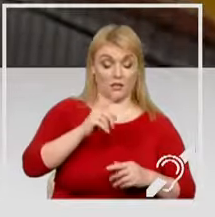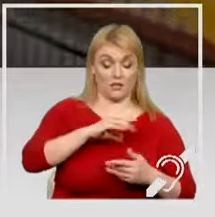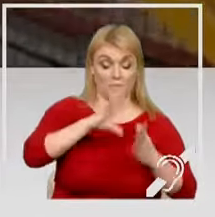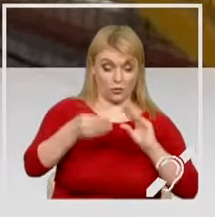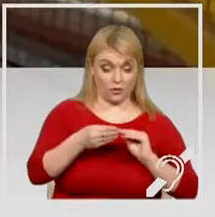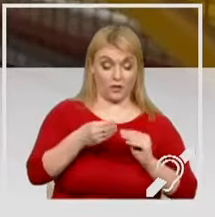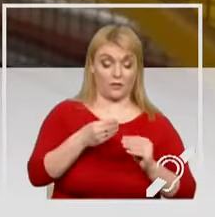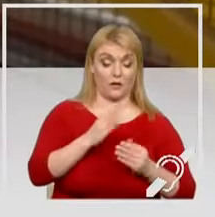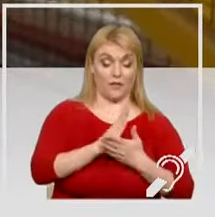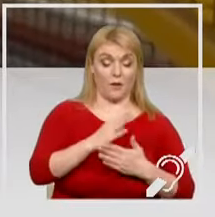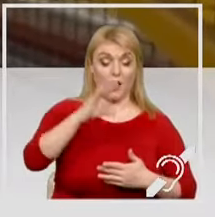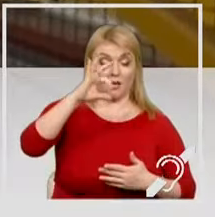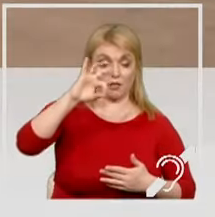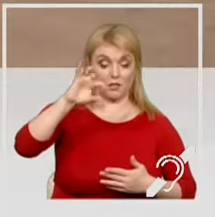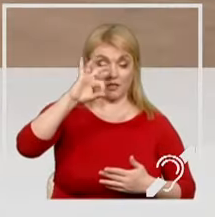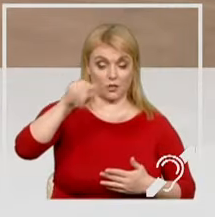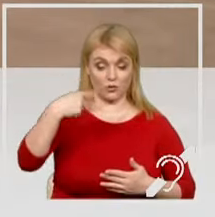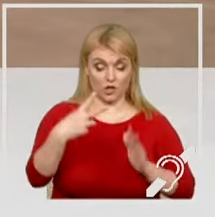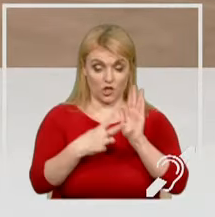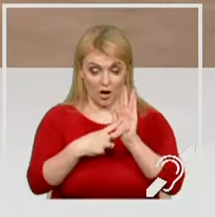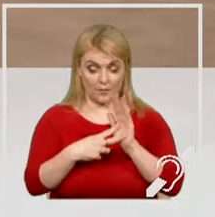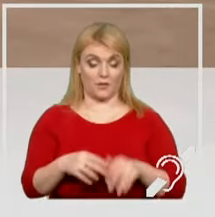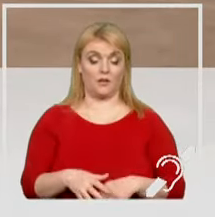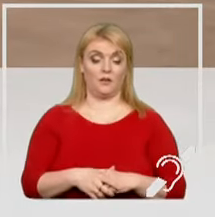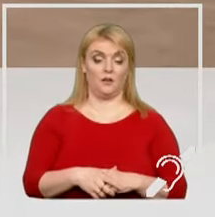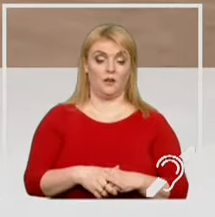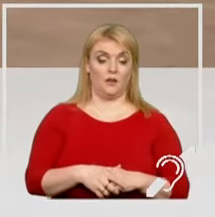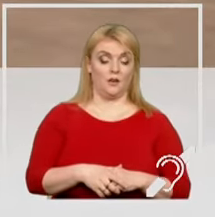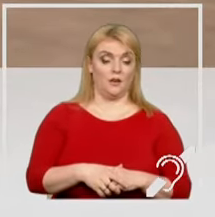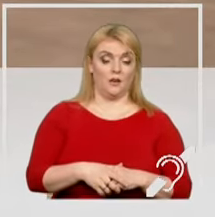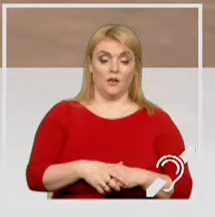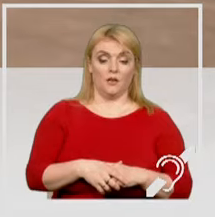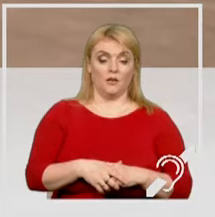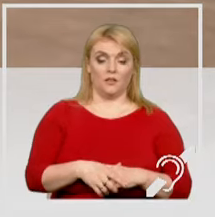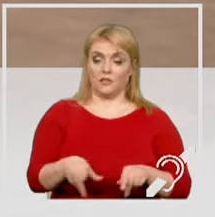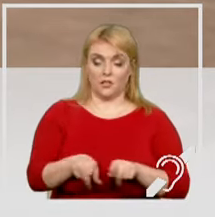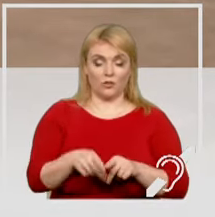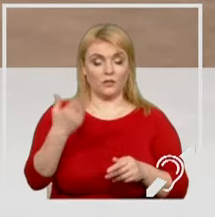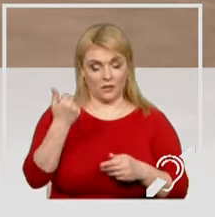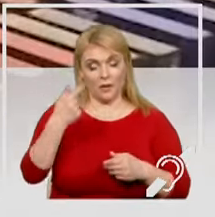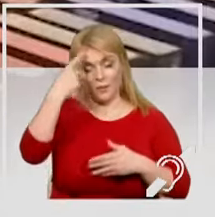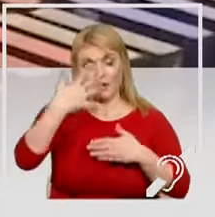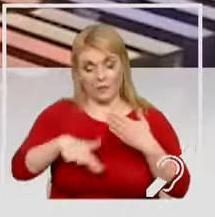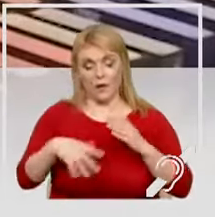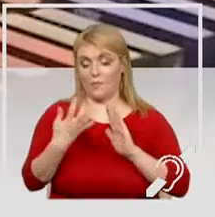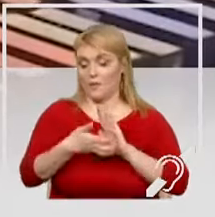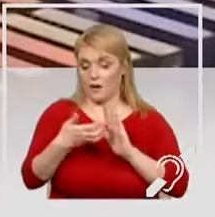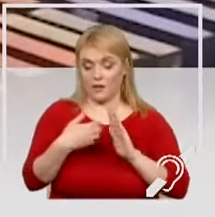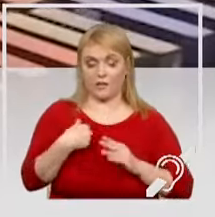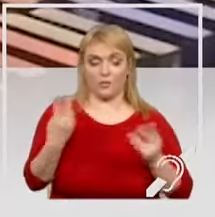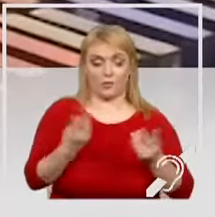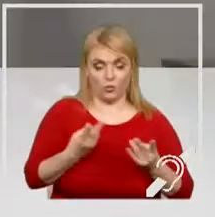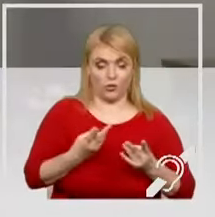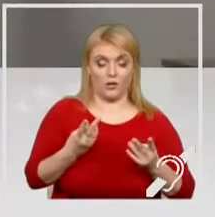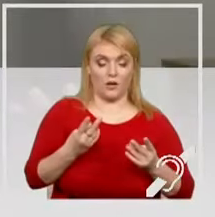1 sau 1,2 sau 1,5, oricum nu ar fi suficient. Și am spus-o nouă dată, noi avem nevoie de o